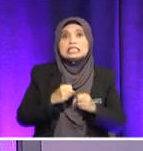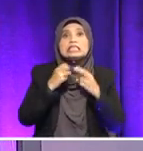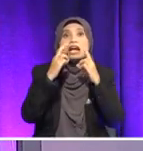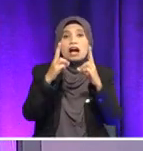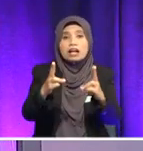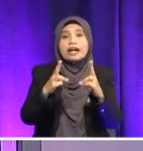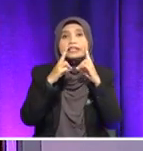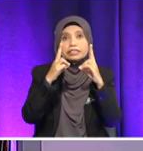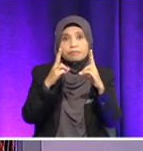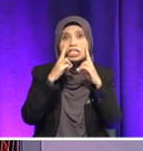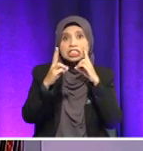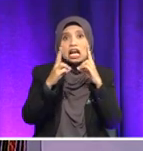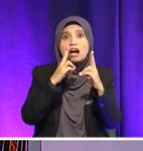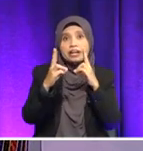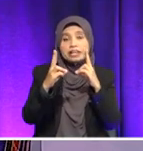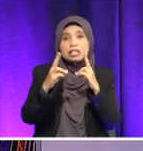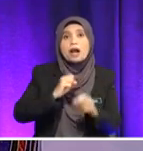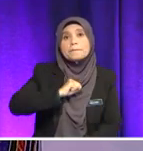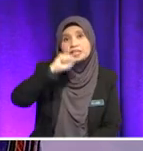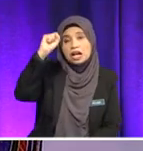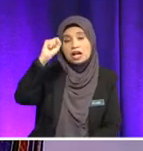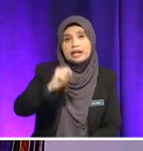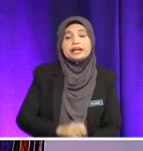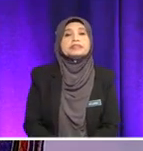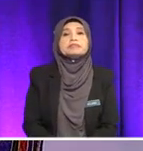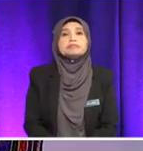diistilahkan Pada 31 Agus 1950